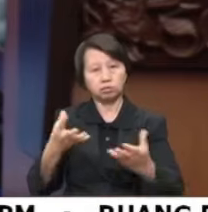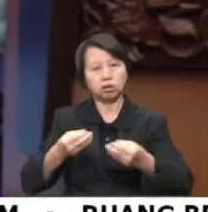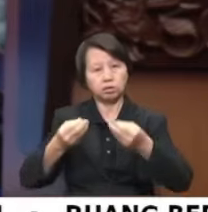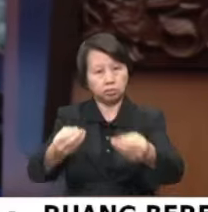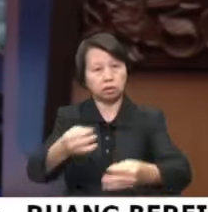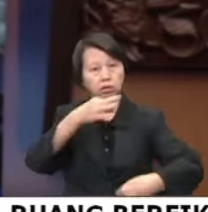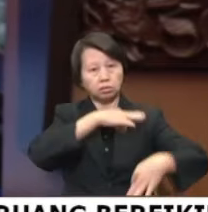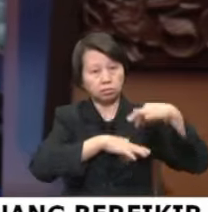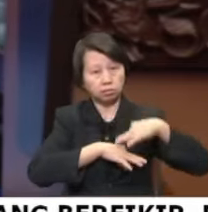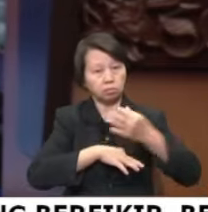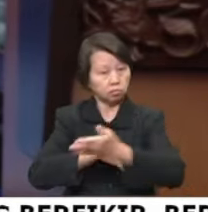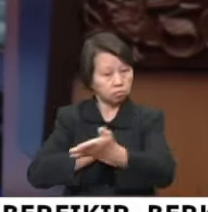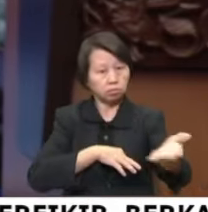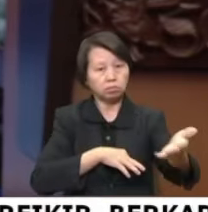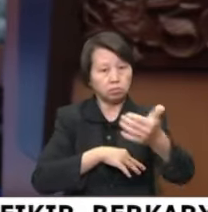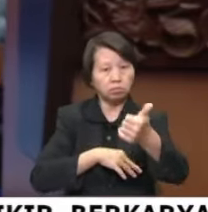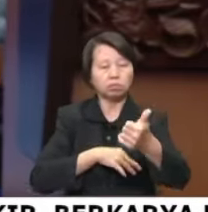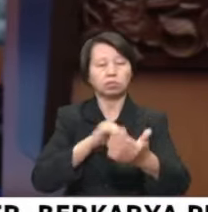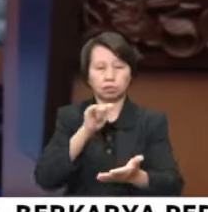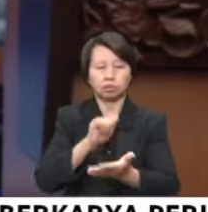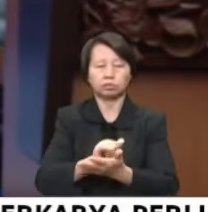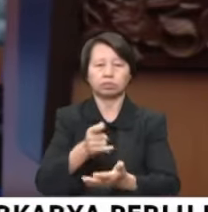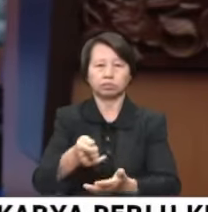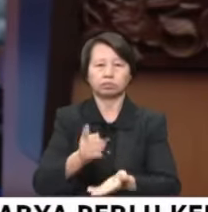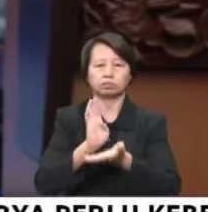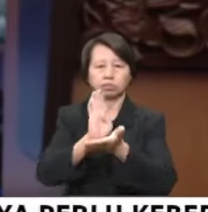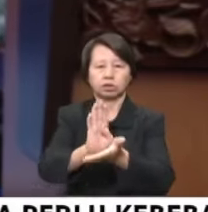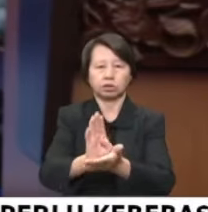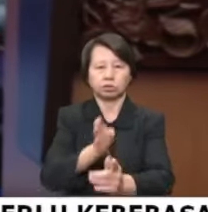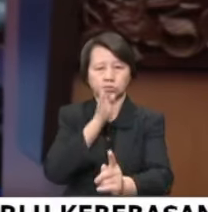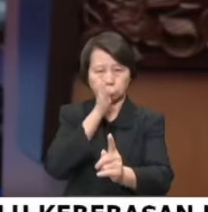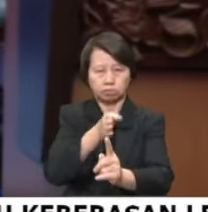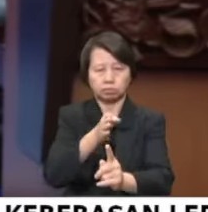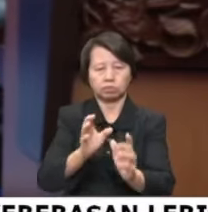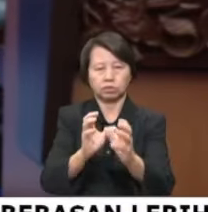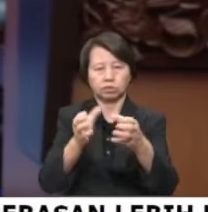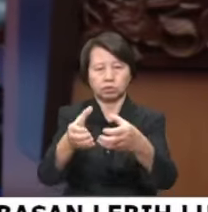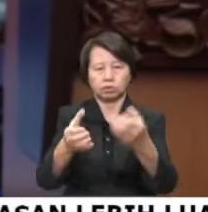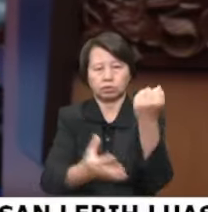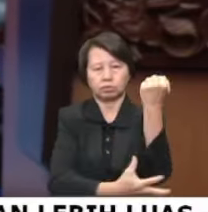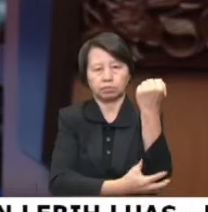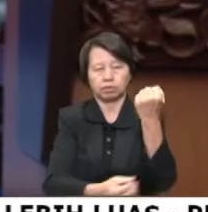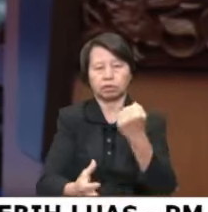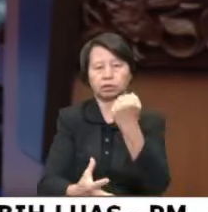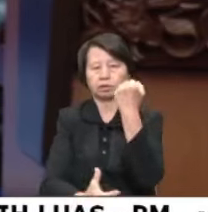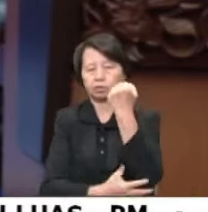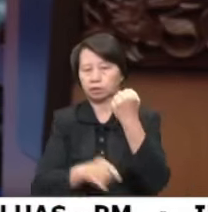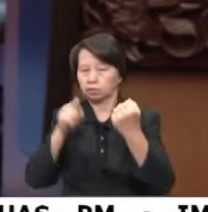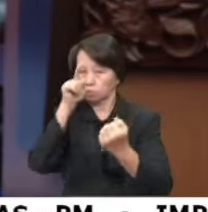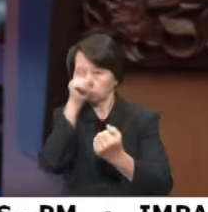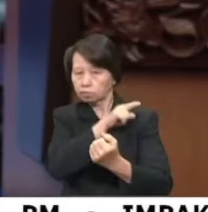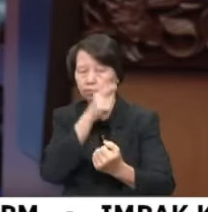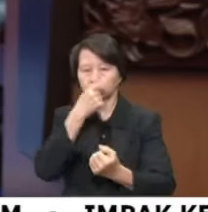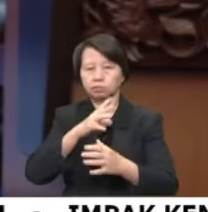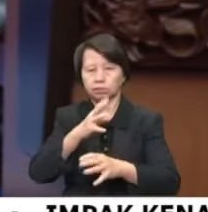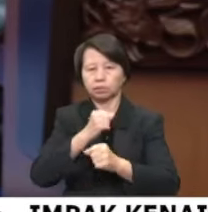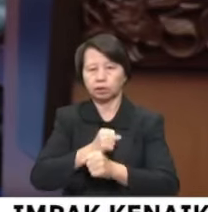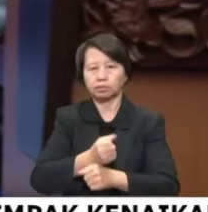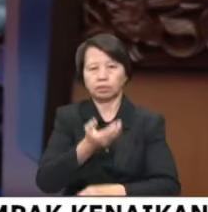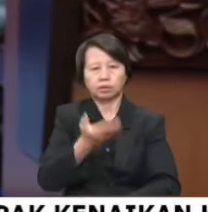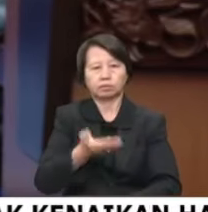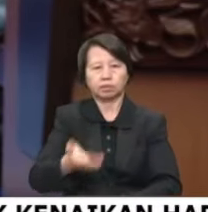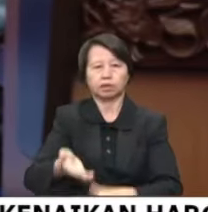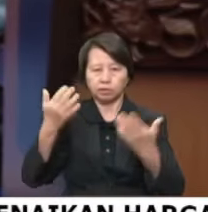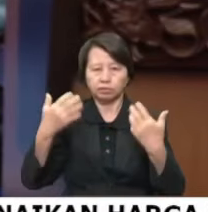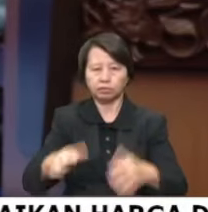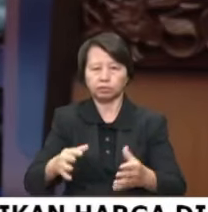dan faedah membandangkan ia adalah bantuan bersasar kepada golongan miskin dan miskin tegar bagi mendapatkan barangan yang